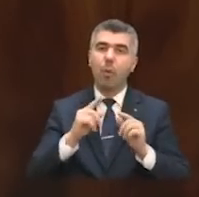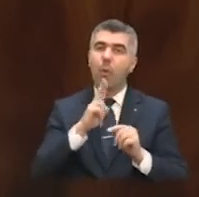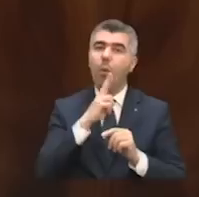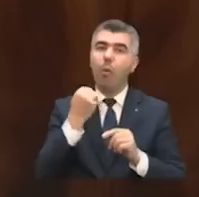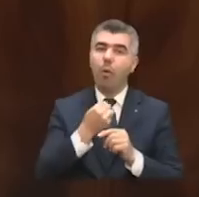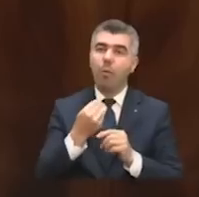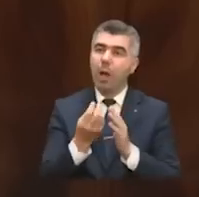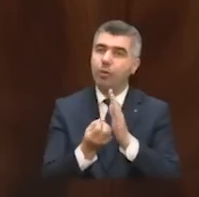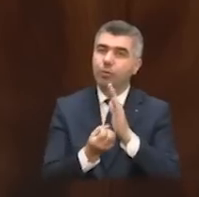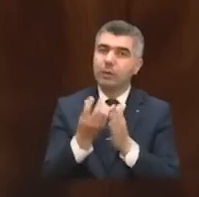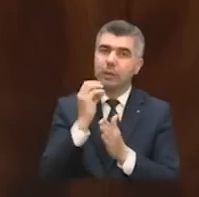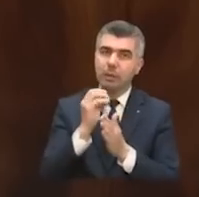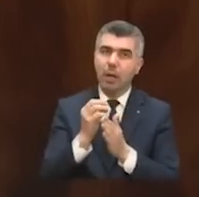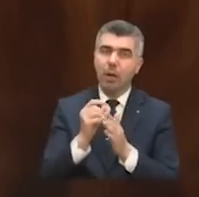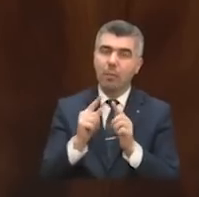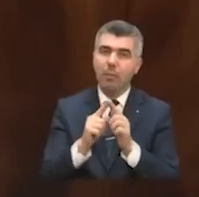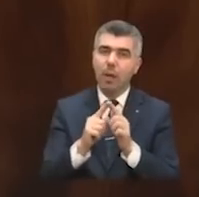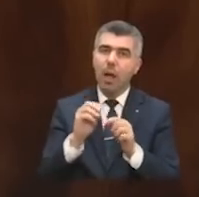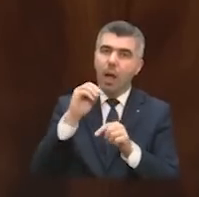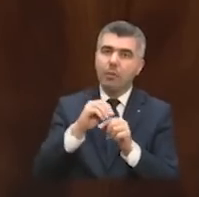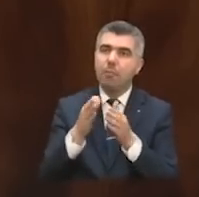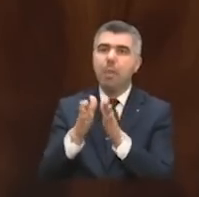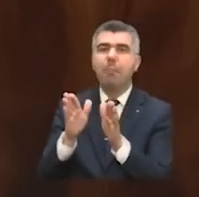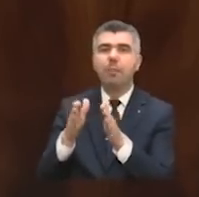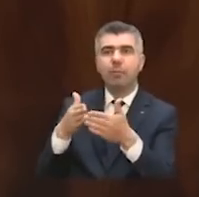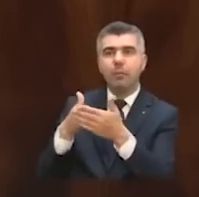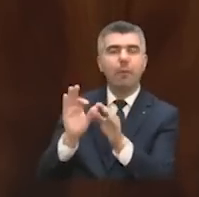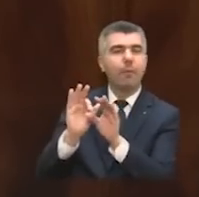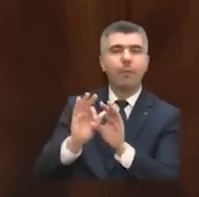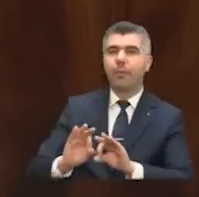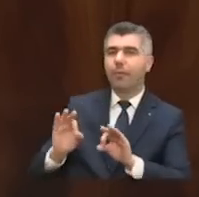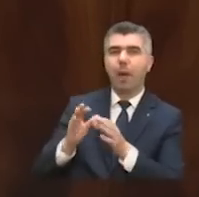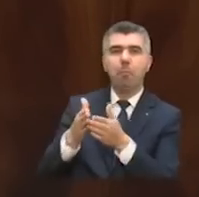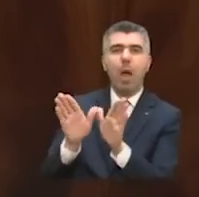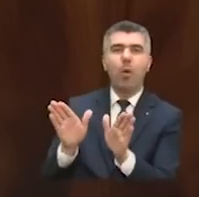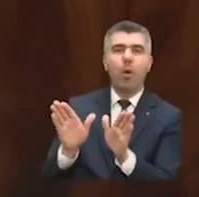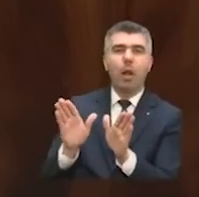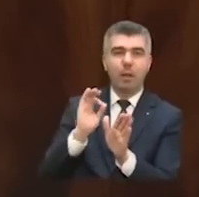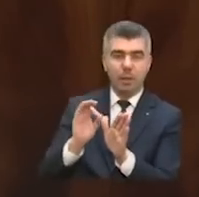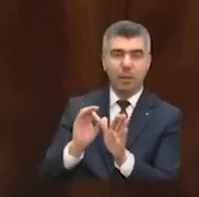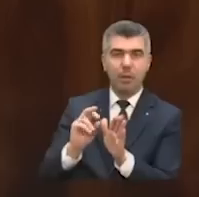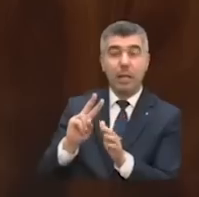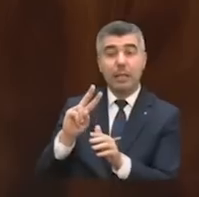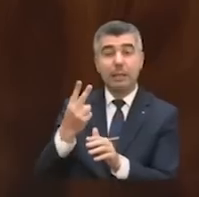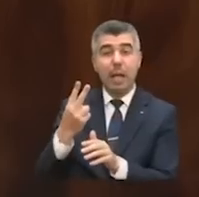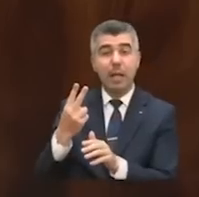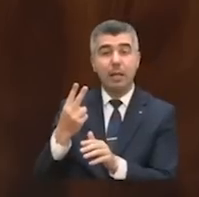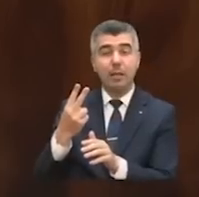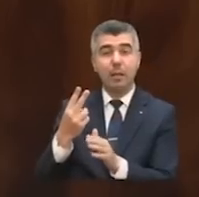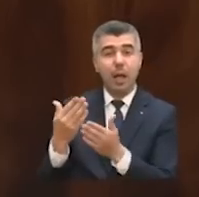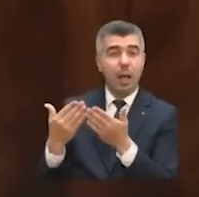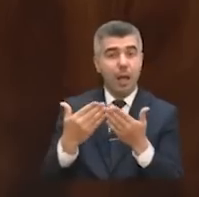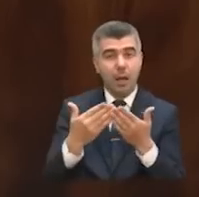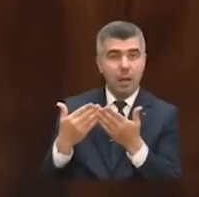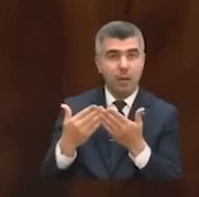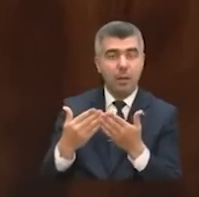الحكومه هو هذاك الحيط، بغينا نرجعوه باب بانه بلي يوصل للسنه الثانيه انه